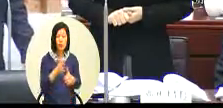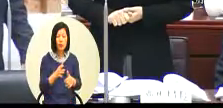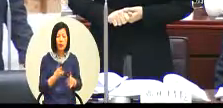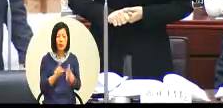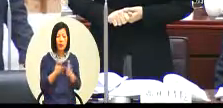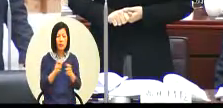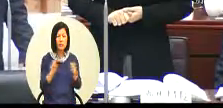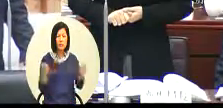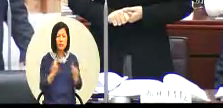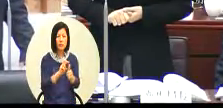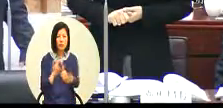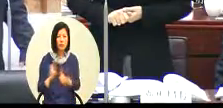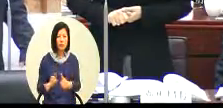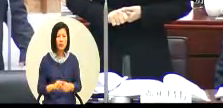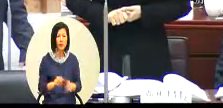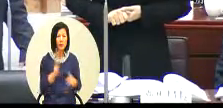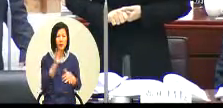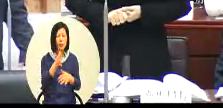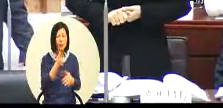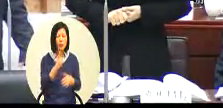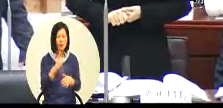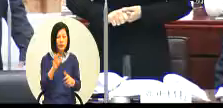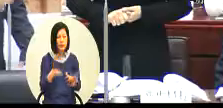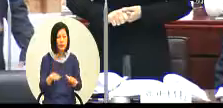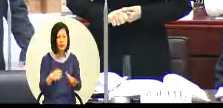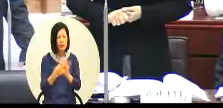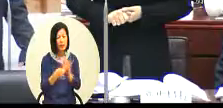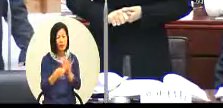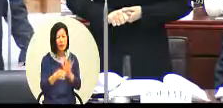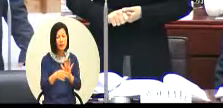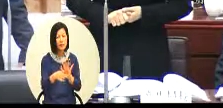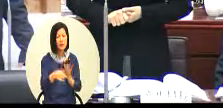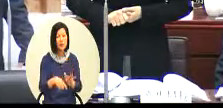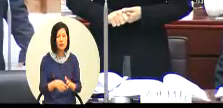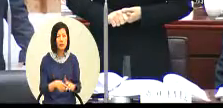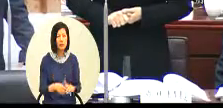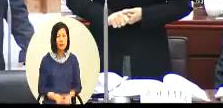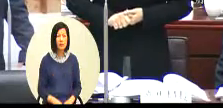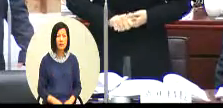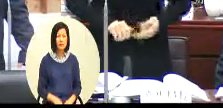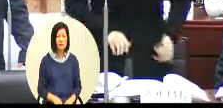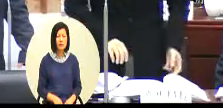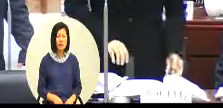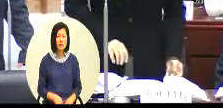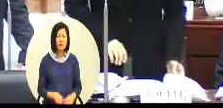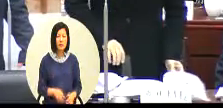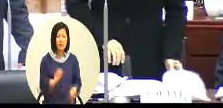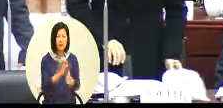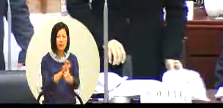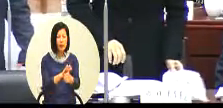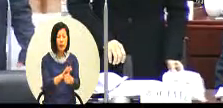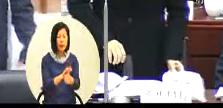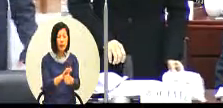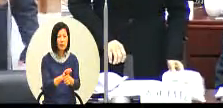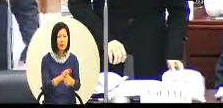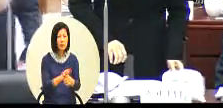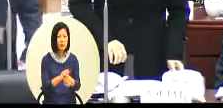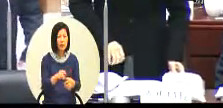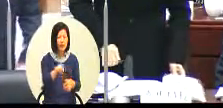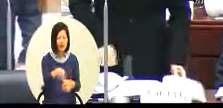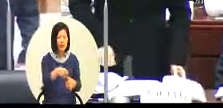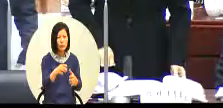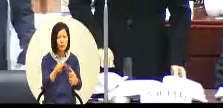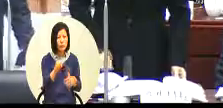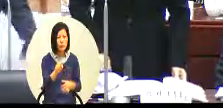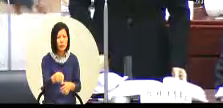关怀照顾协叫据点，对不对？跟这个长照站不一样啊。 我们符合。 你针对的